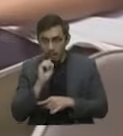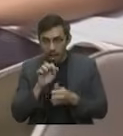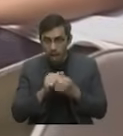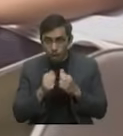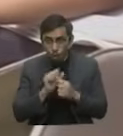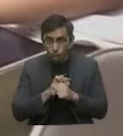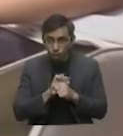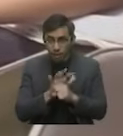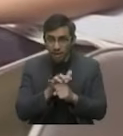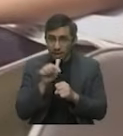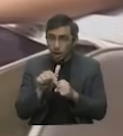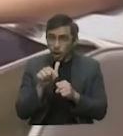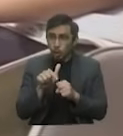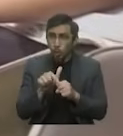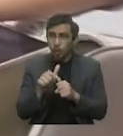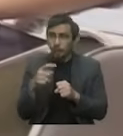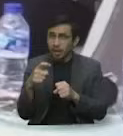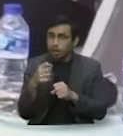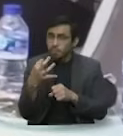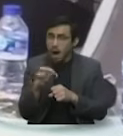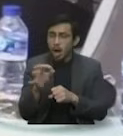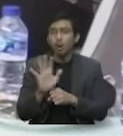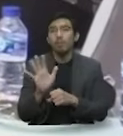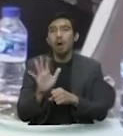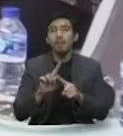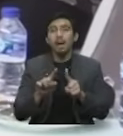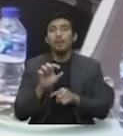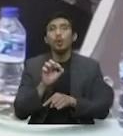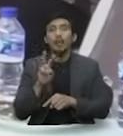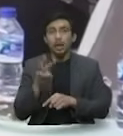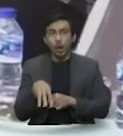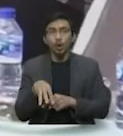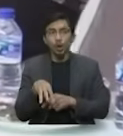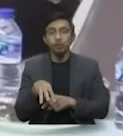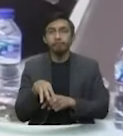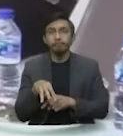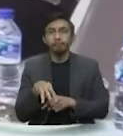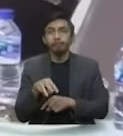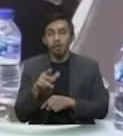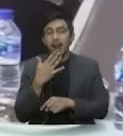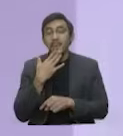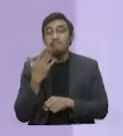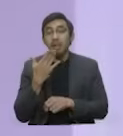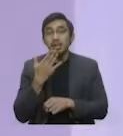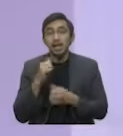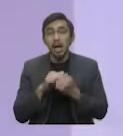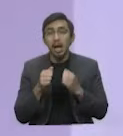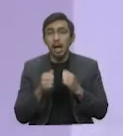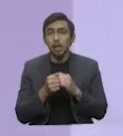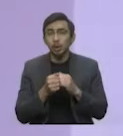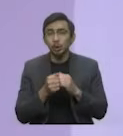meningkat bukanlah varian baru, melainkan subvarian Omikron. Umumnya kasus COVID-19 ini dibawa oleh para